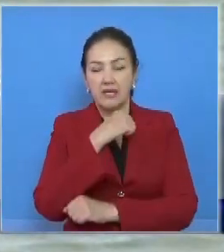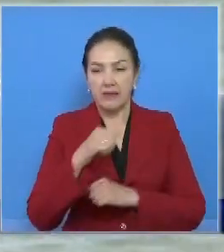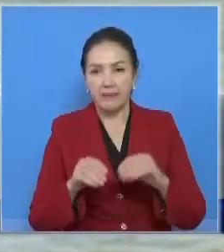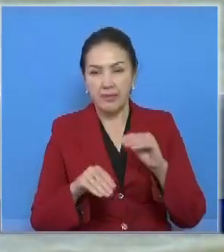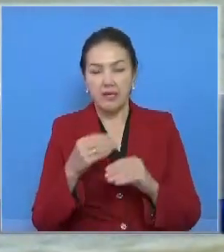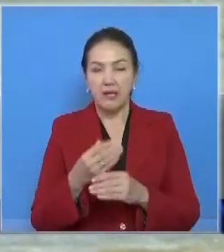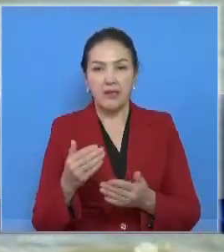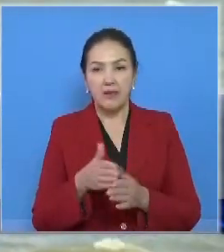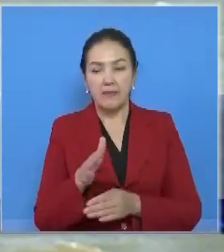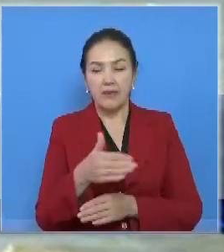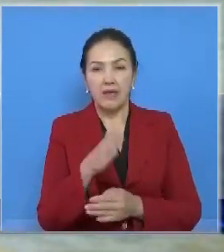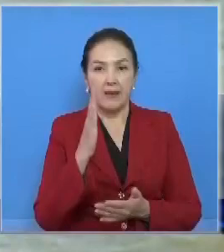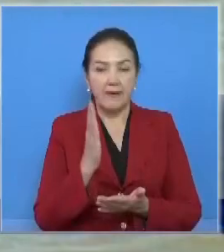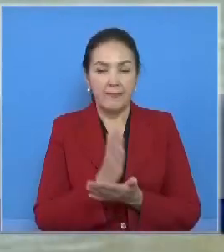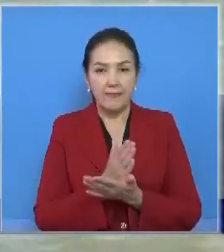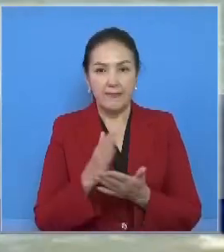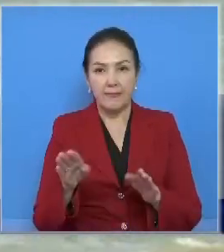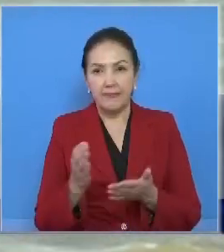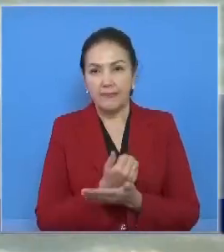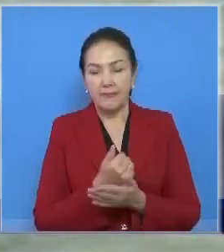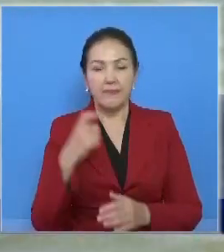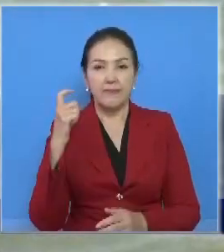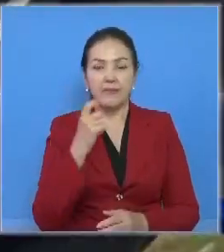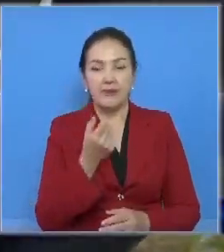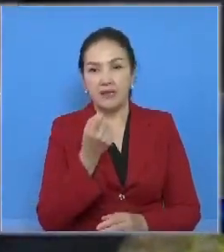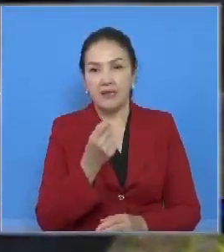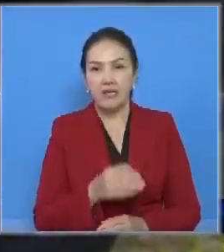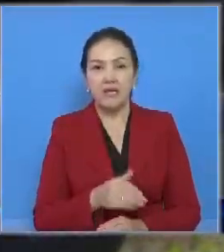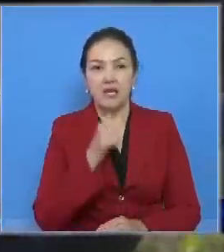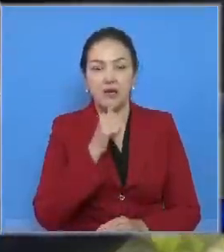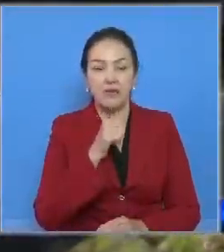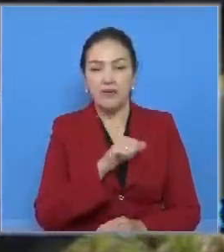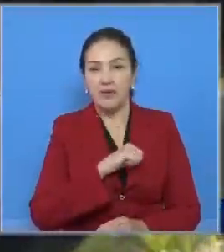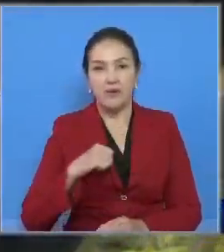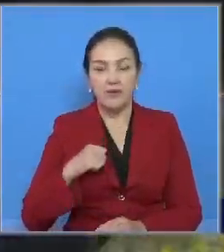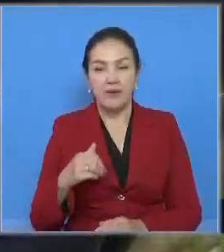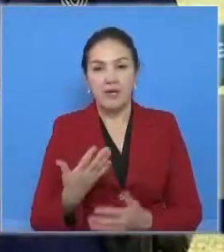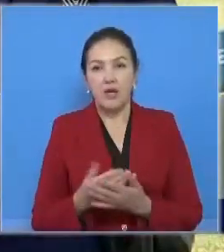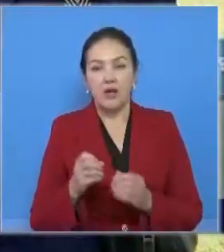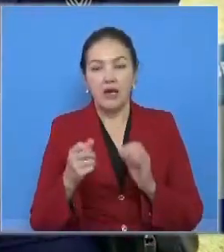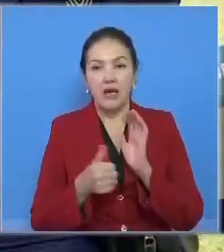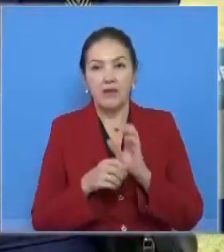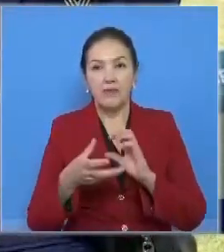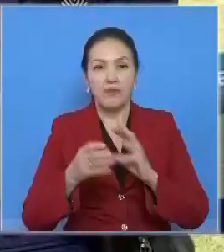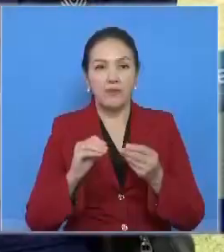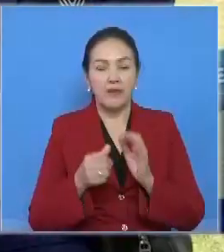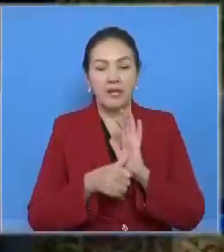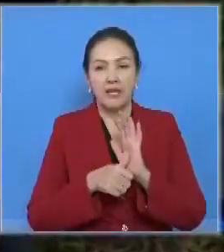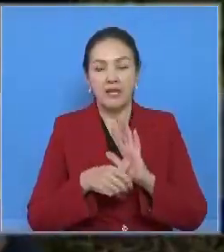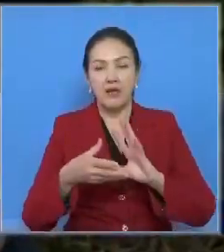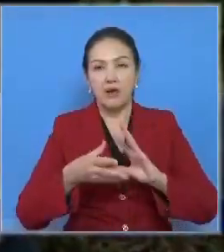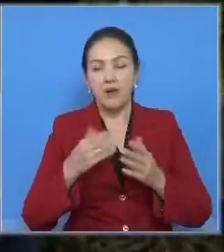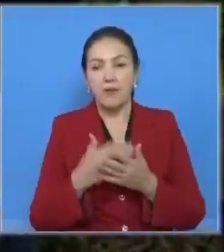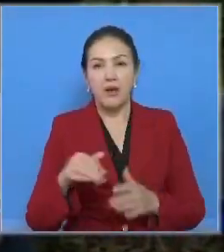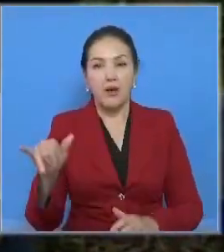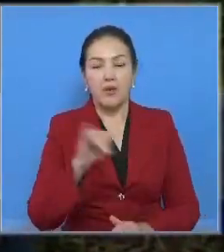шабағы тапшылығы бар. Сондай шаруашылықтар аз. Экспедиция өз зерттеуін маусымның 16 күні қорытындылайды. Жиналған сынамалар бойынша